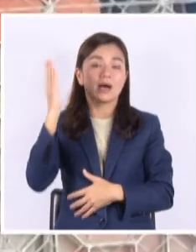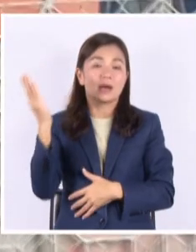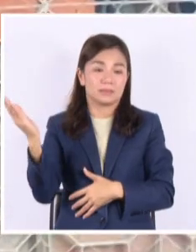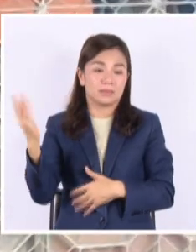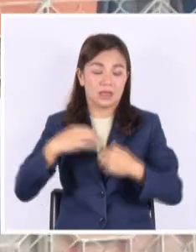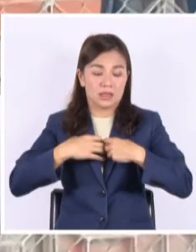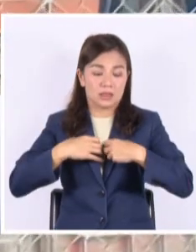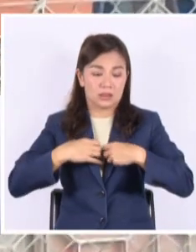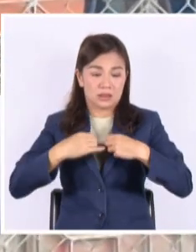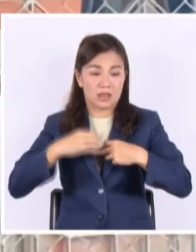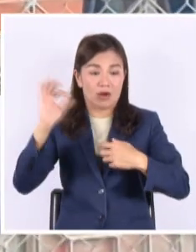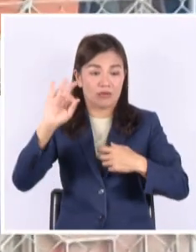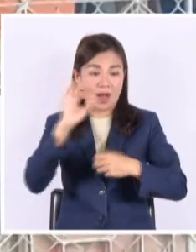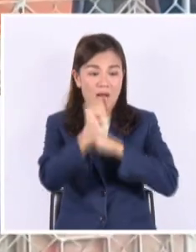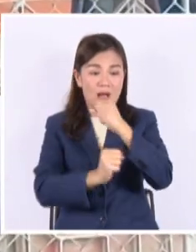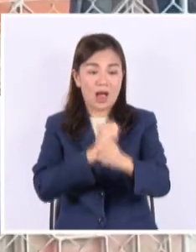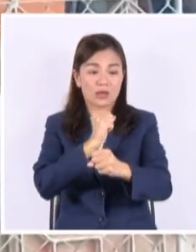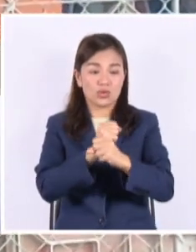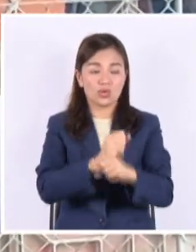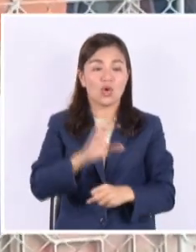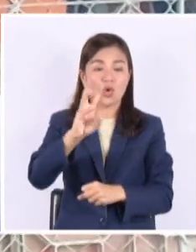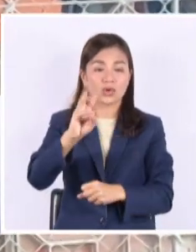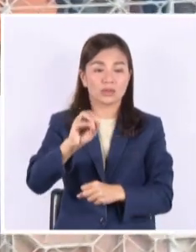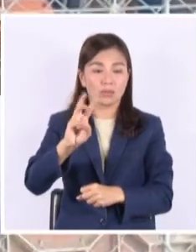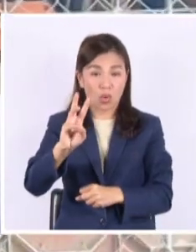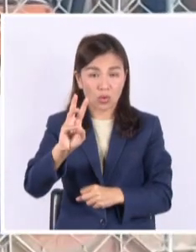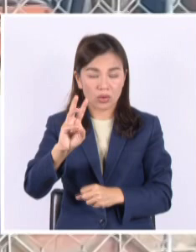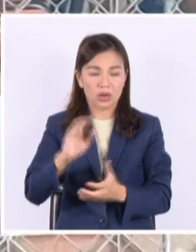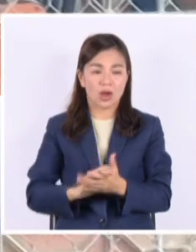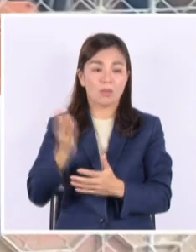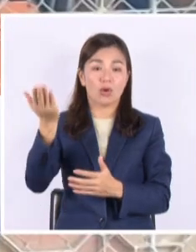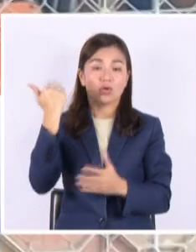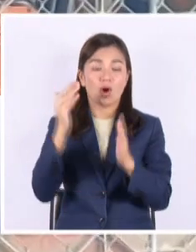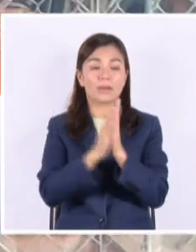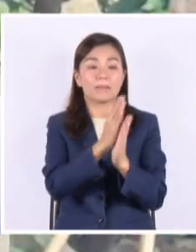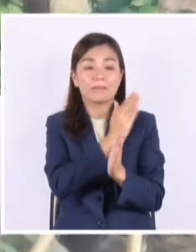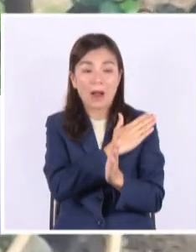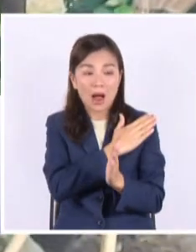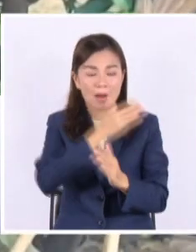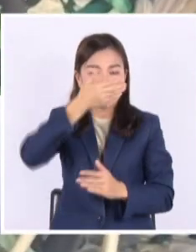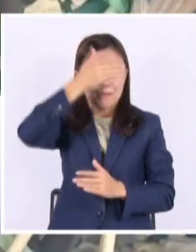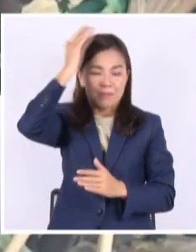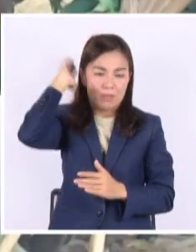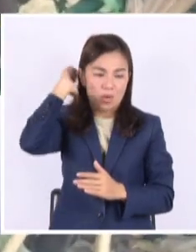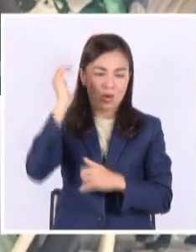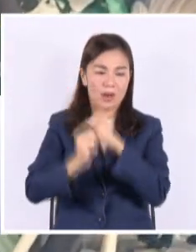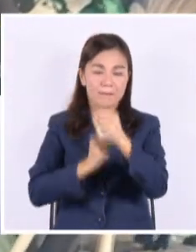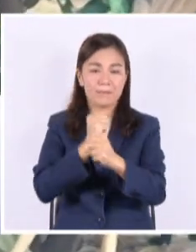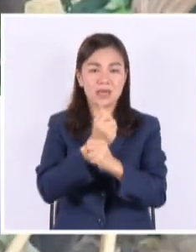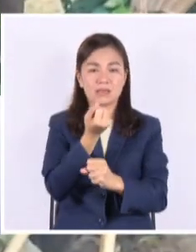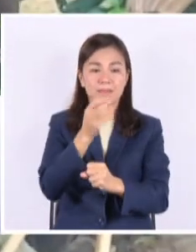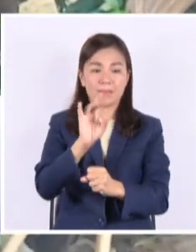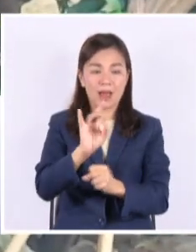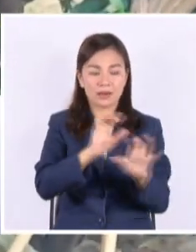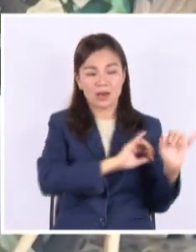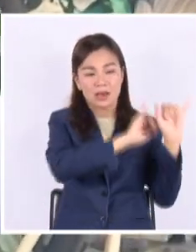ดอายุ66ปีซึ่งก่อนหน้านี้เนี่ยเป็นพระนะเคยบวชมาแล้ว18ปีย้ายมาหลายวัดครับจนกระทั่งล่าสุดเนี่ยมาอยู่